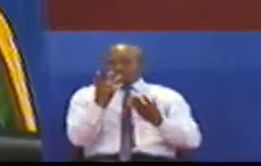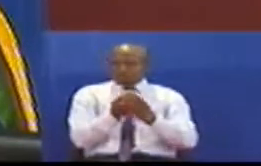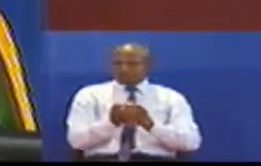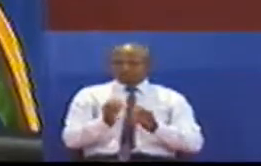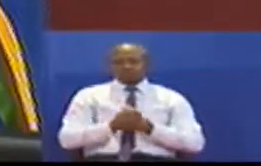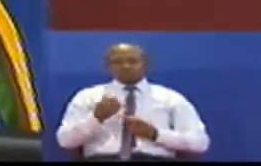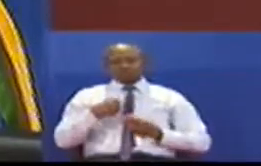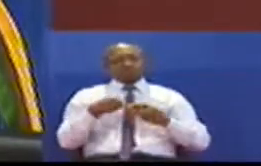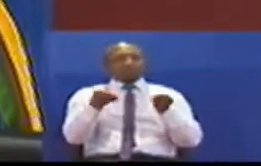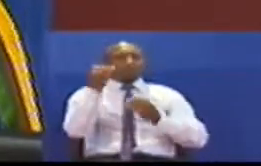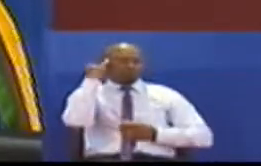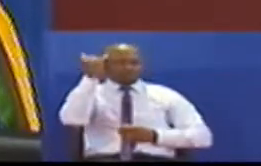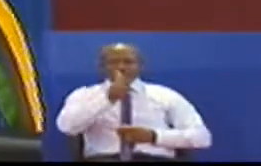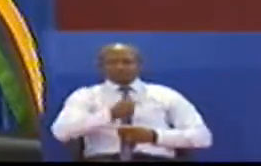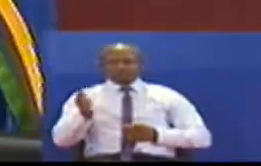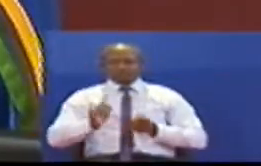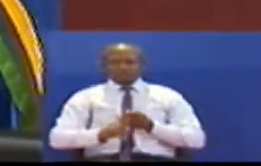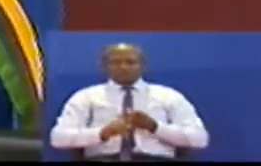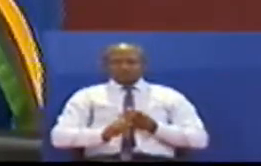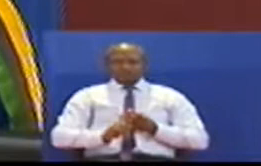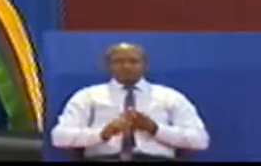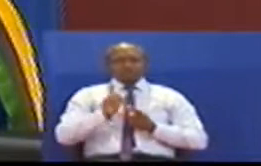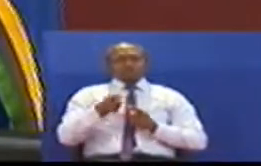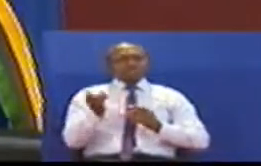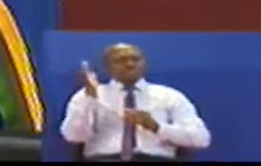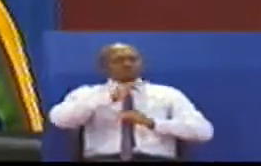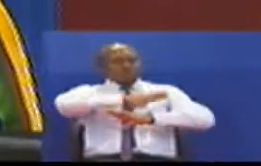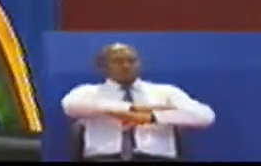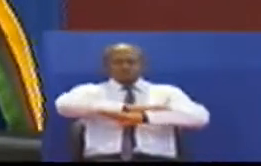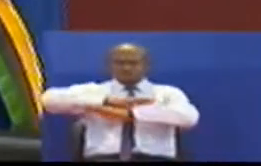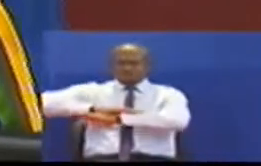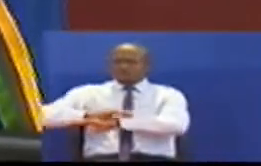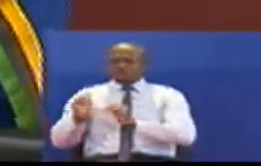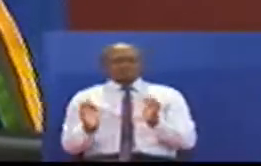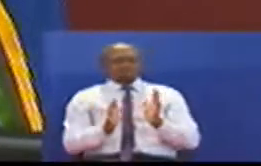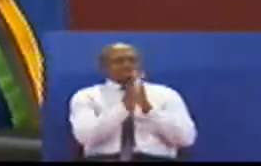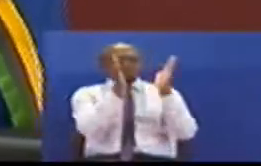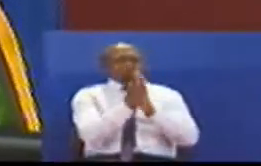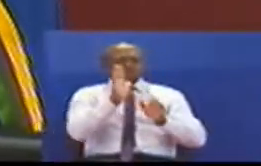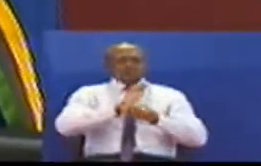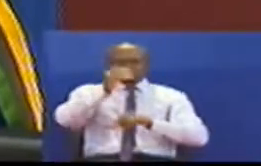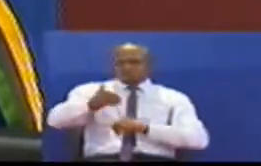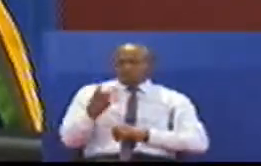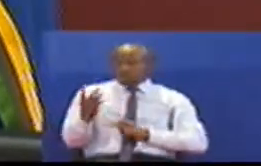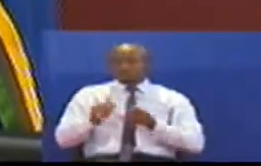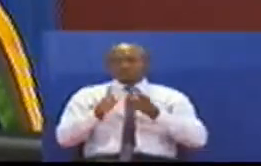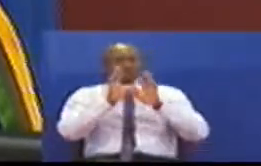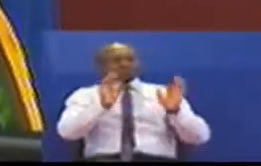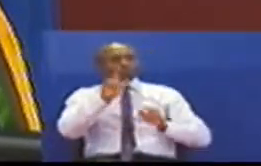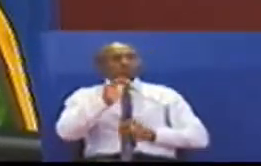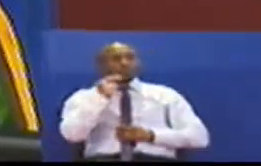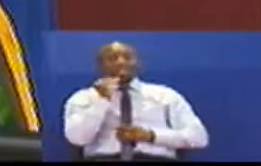Ni ushauri tu kwamba tuna weekend na visikukuu kadhaa katika mwezi huu wa 4. Ni vizuri kuwa na